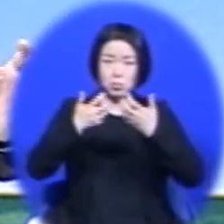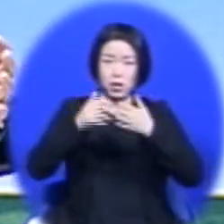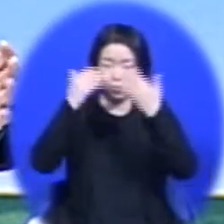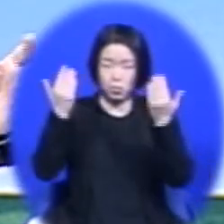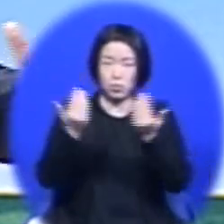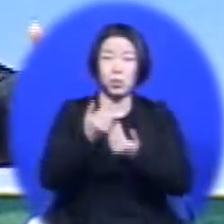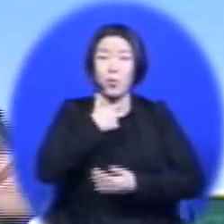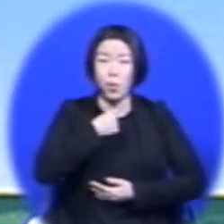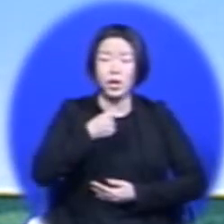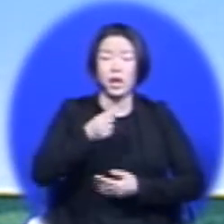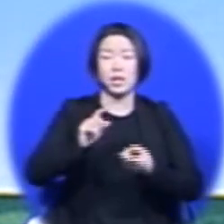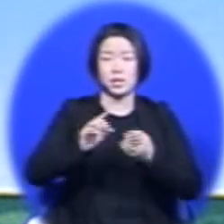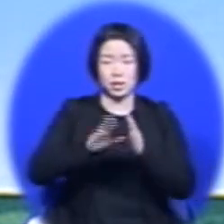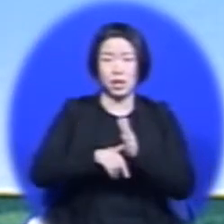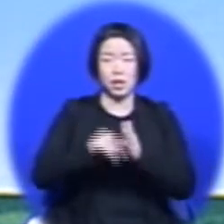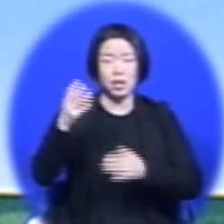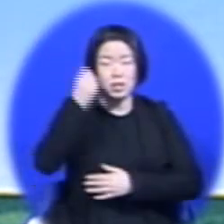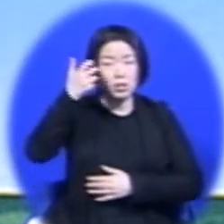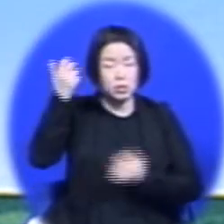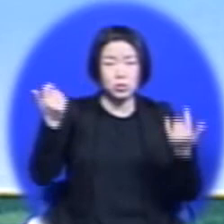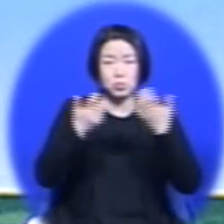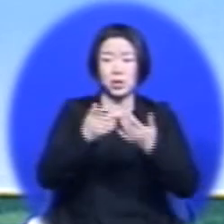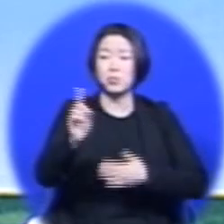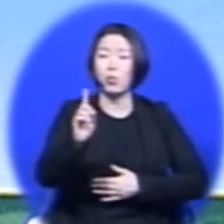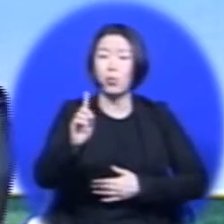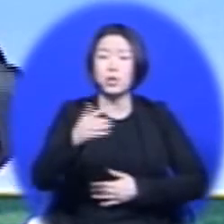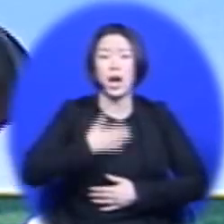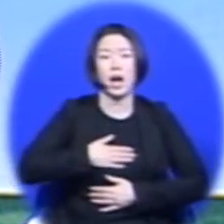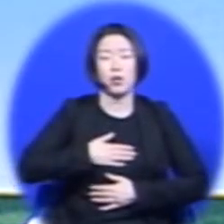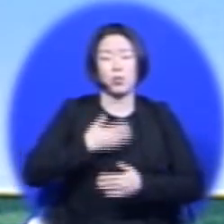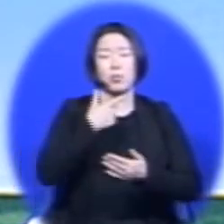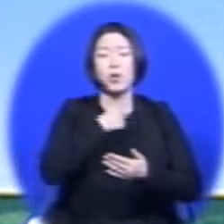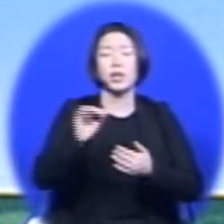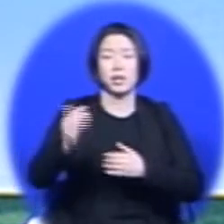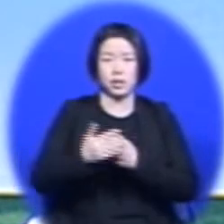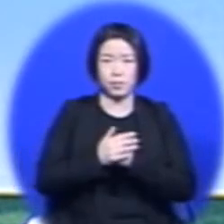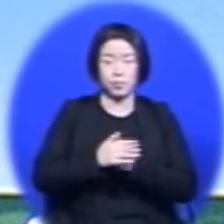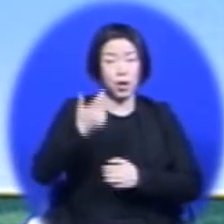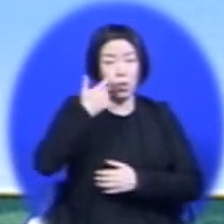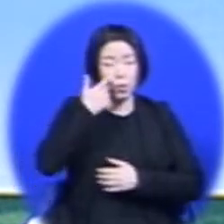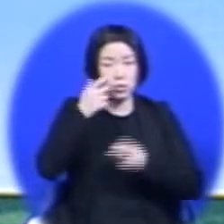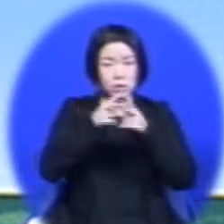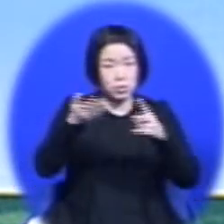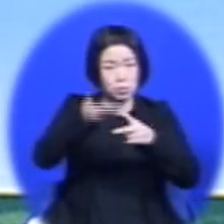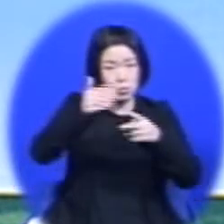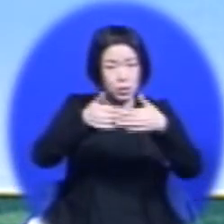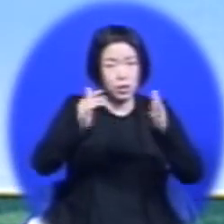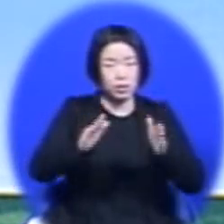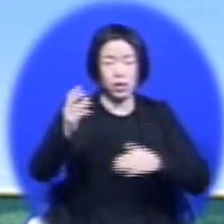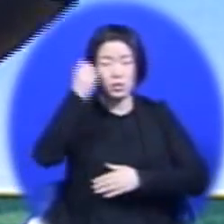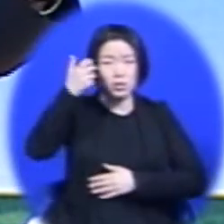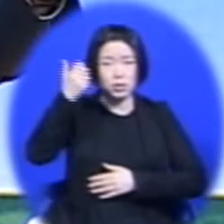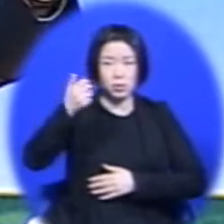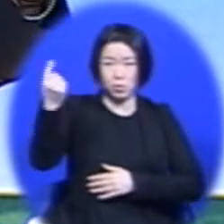텐데 성령 충만이 뭔지를 알고 구하셔야 됩니다. 오순절 마가다락방에 성령이 강림했을 때 그때 급하고